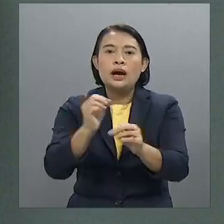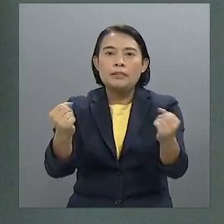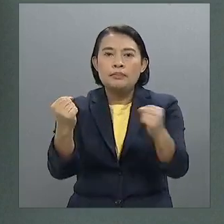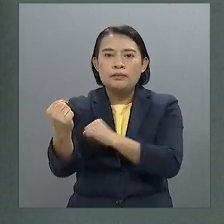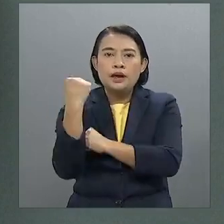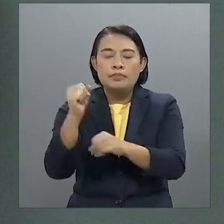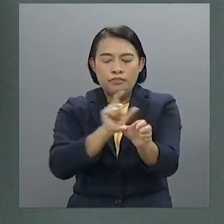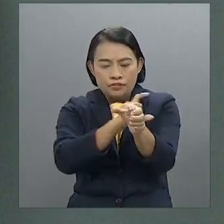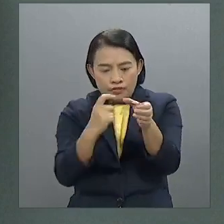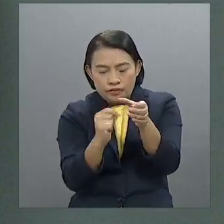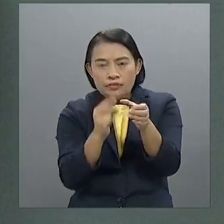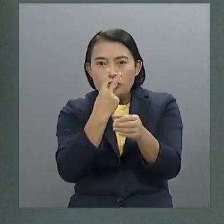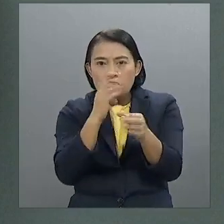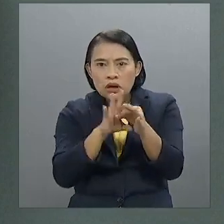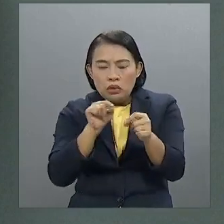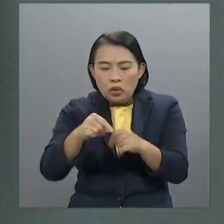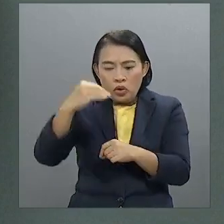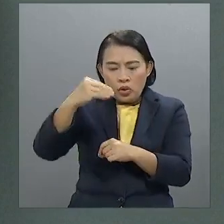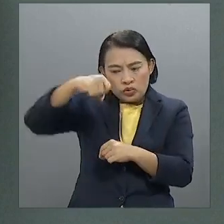คำสั่งของแพทย์ปฏิบัติตามสลักอย่างเคร่งครัดไม่ใช่บ่มีส่วนผสมของโซเดียมICOM